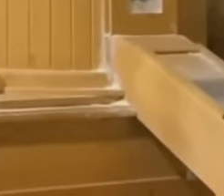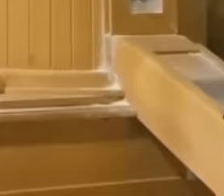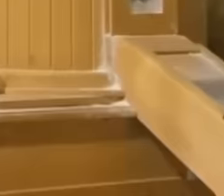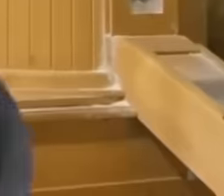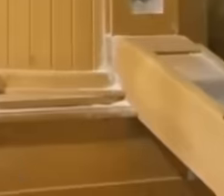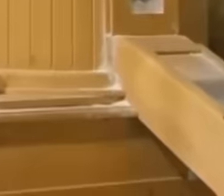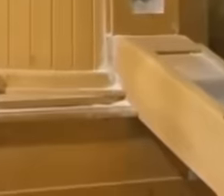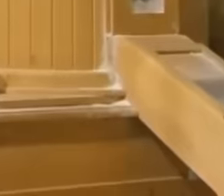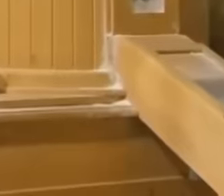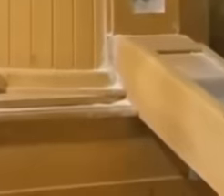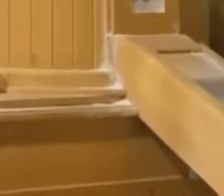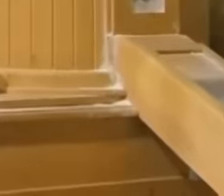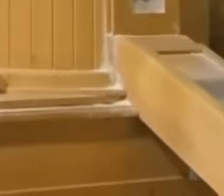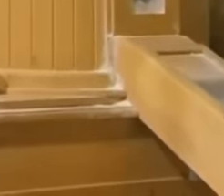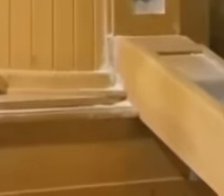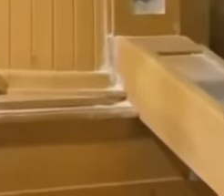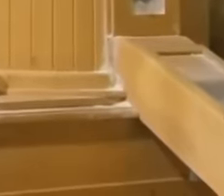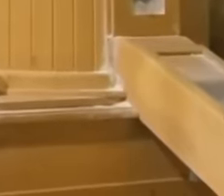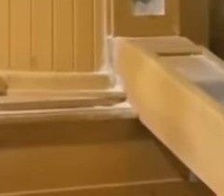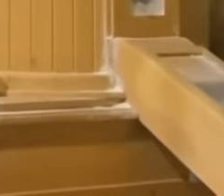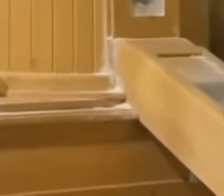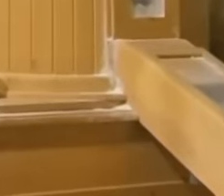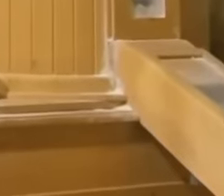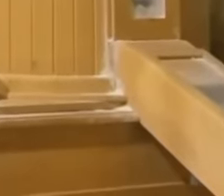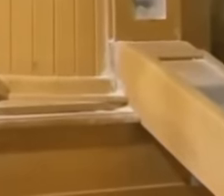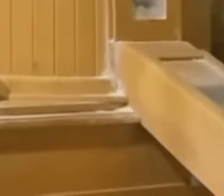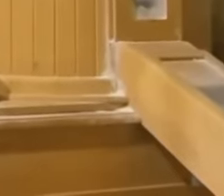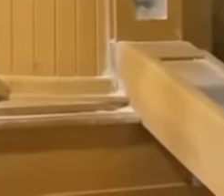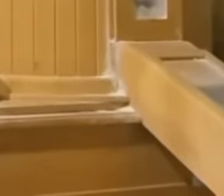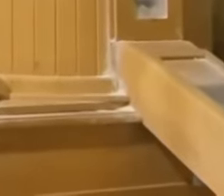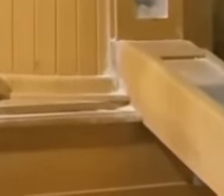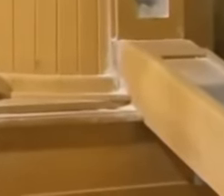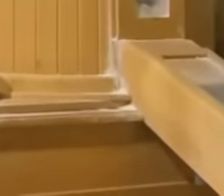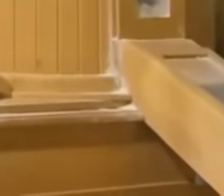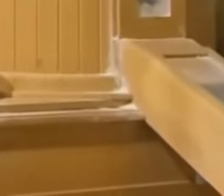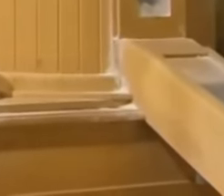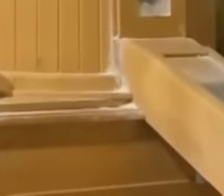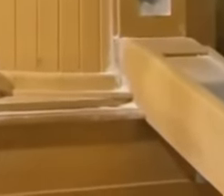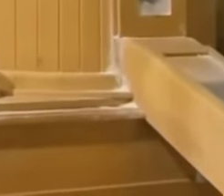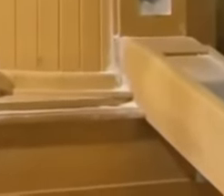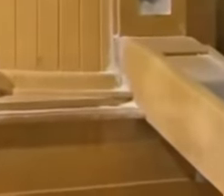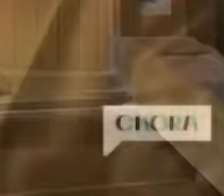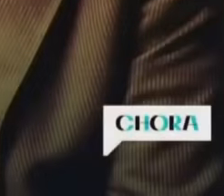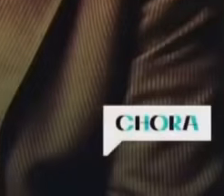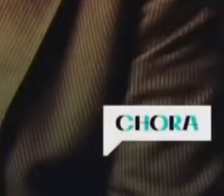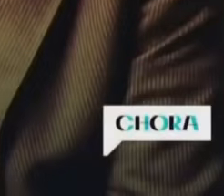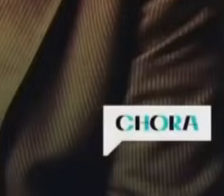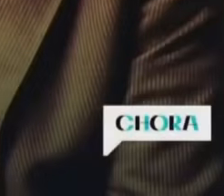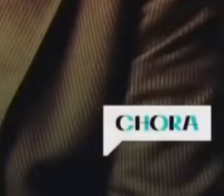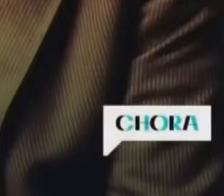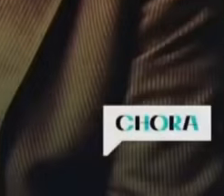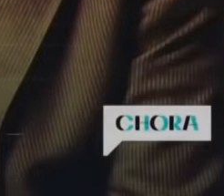Mulini e quindi la loro utilità e perché no dell'Arte della panificazione del mestiere del fornaio La ringrazio tanto per la sua risposta